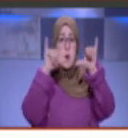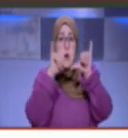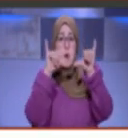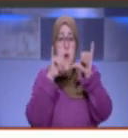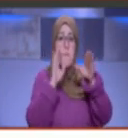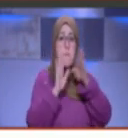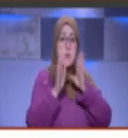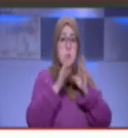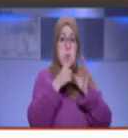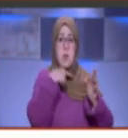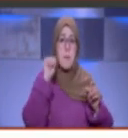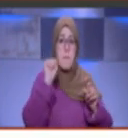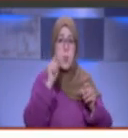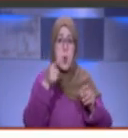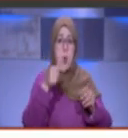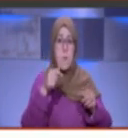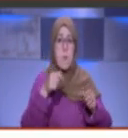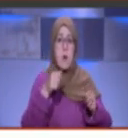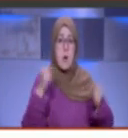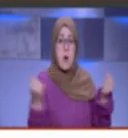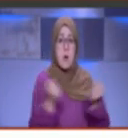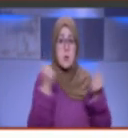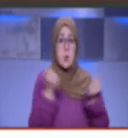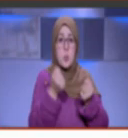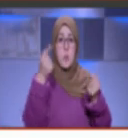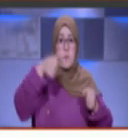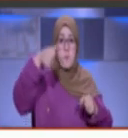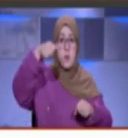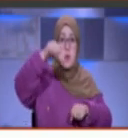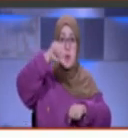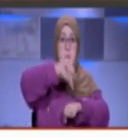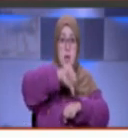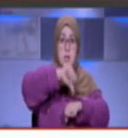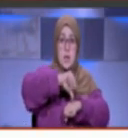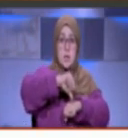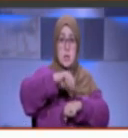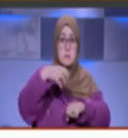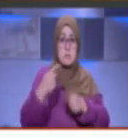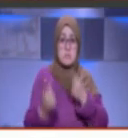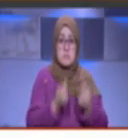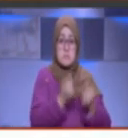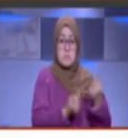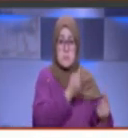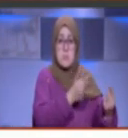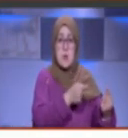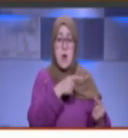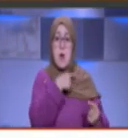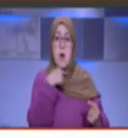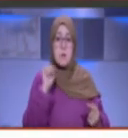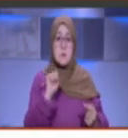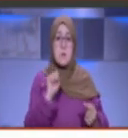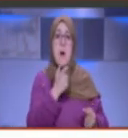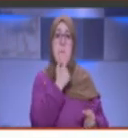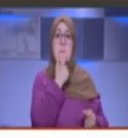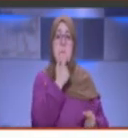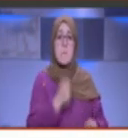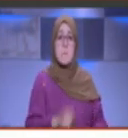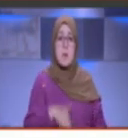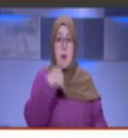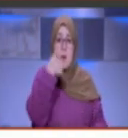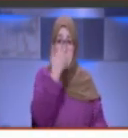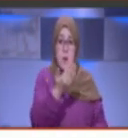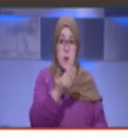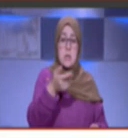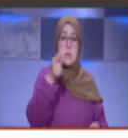الاجتماعي وهم يتدربون في إحدى الساحات الخضراء بالعاصمة البريطانية لندن. وقد تم إعلان تعليق الدوري